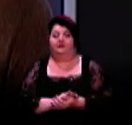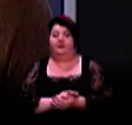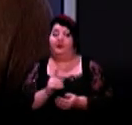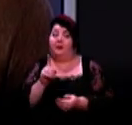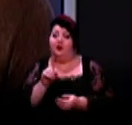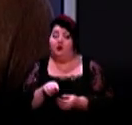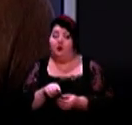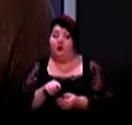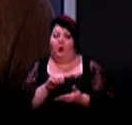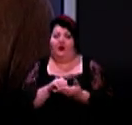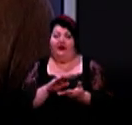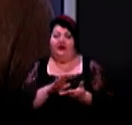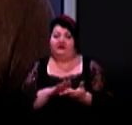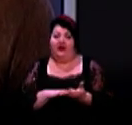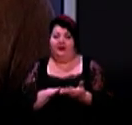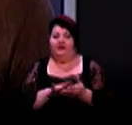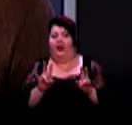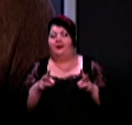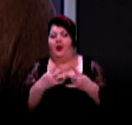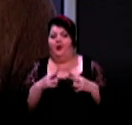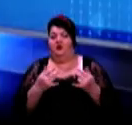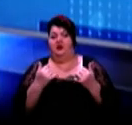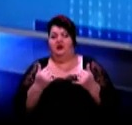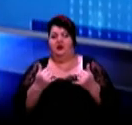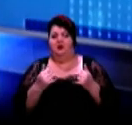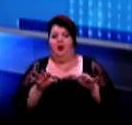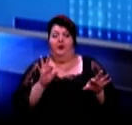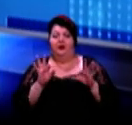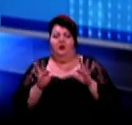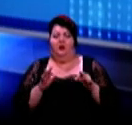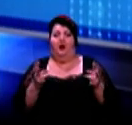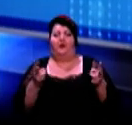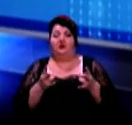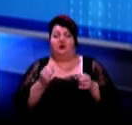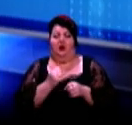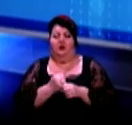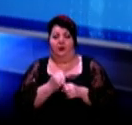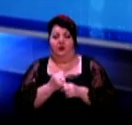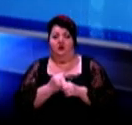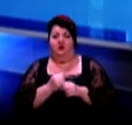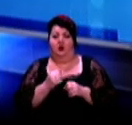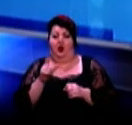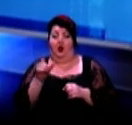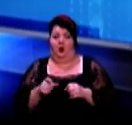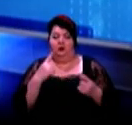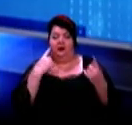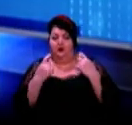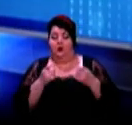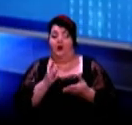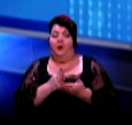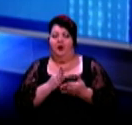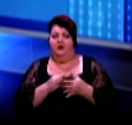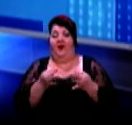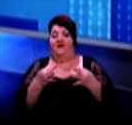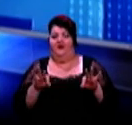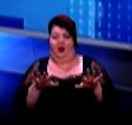Тому реєстрація не потребує зараз підбору підходящої роботи. Звичайно, людину інформують про наявні вакансії, про